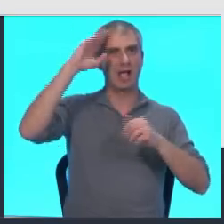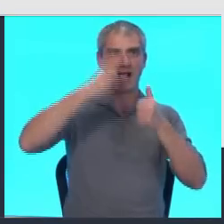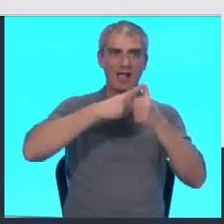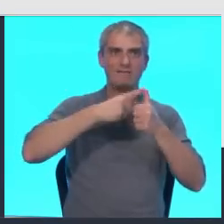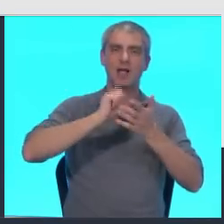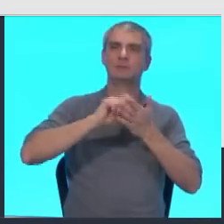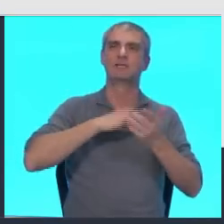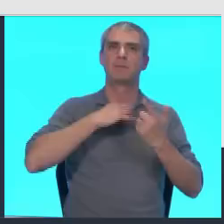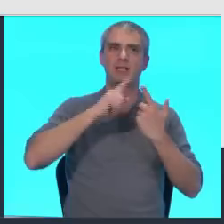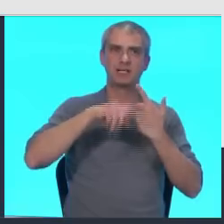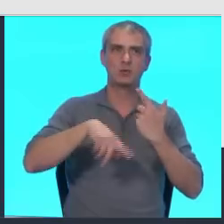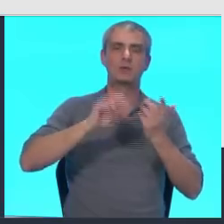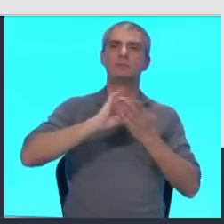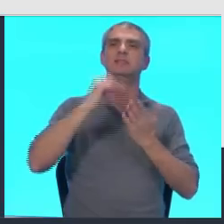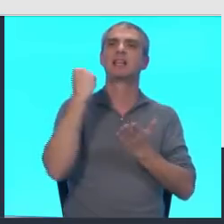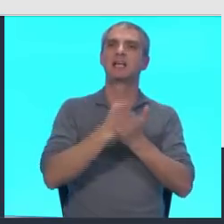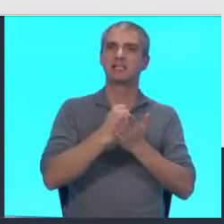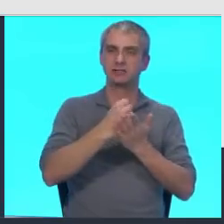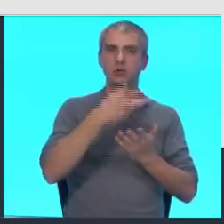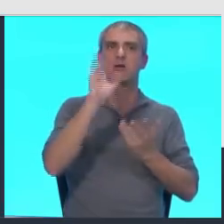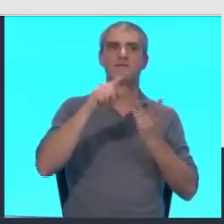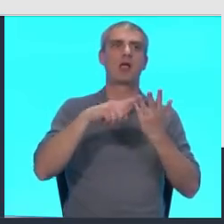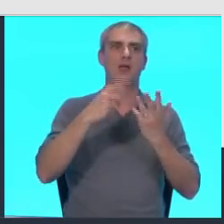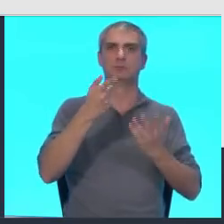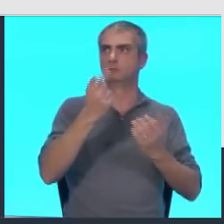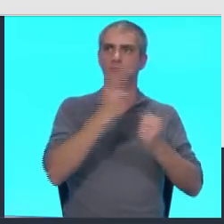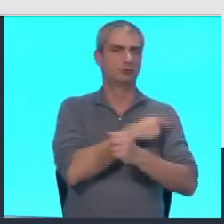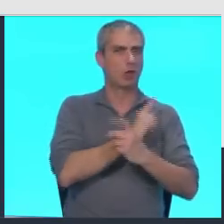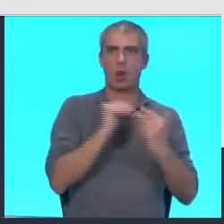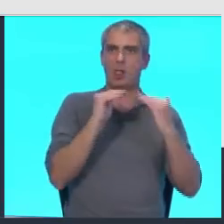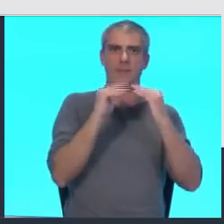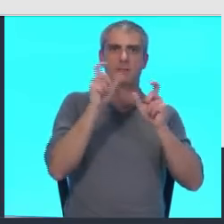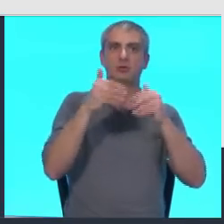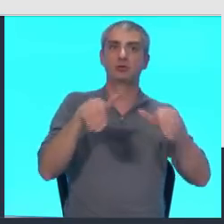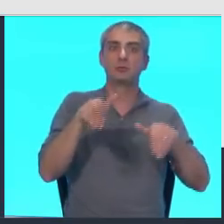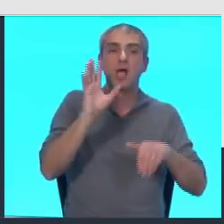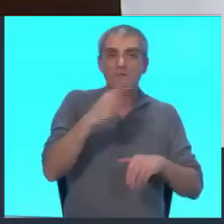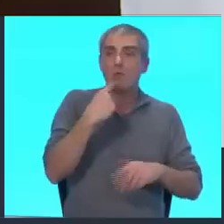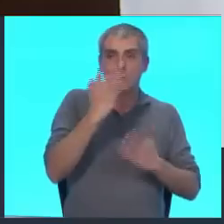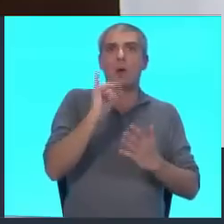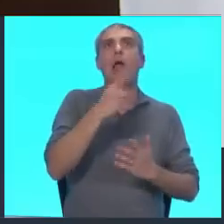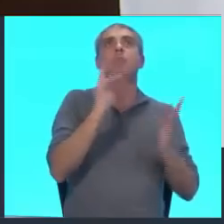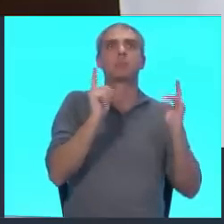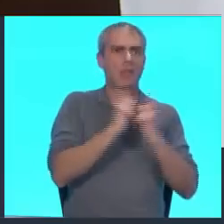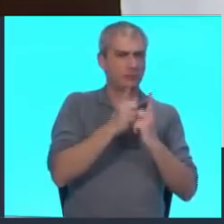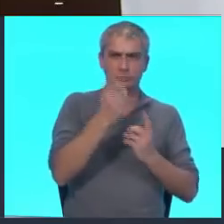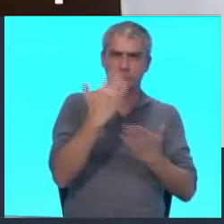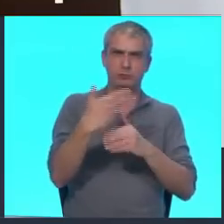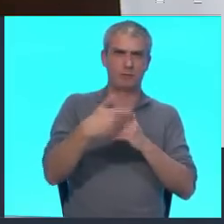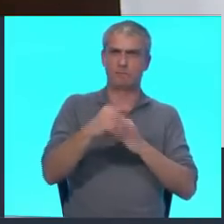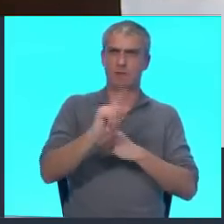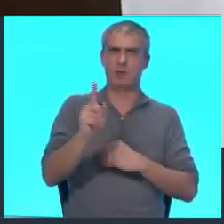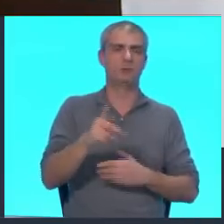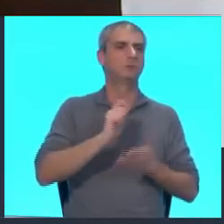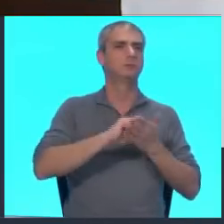הבריאות, משרד הרישוי ותחנות משטרה, אינם מותאמים לבעלי מוגבלויות, למרות שדווח שהם נגישים. משרד האוצר נשאר